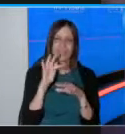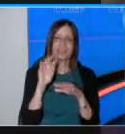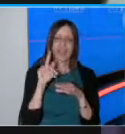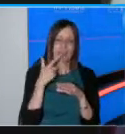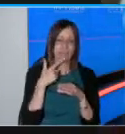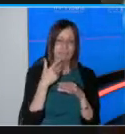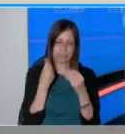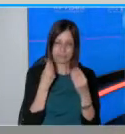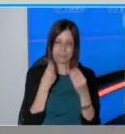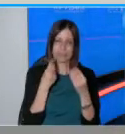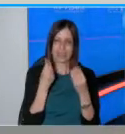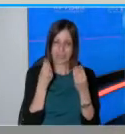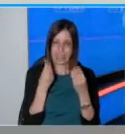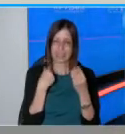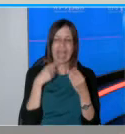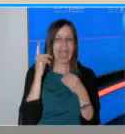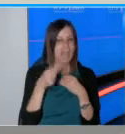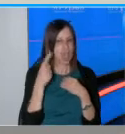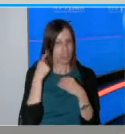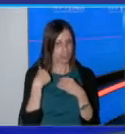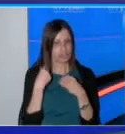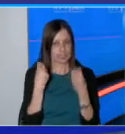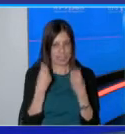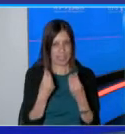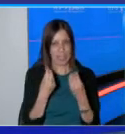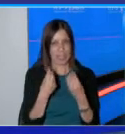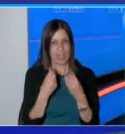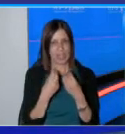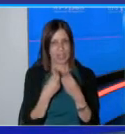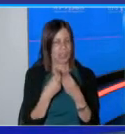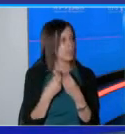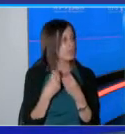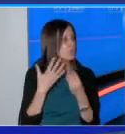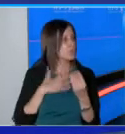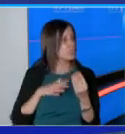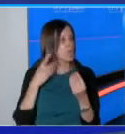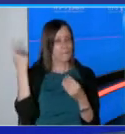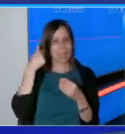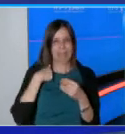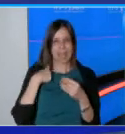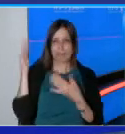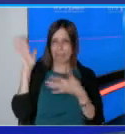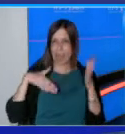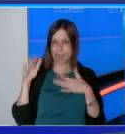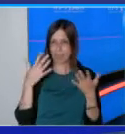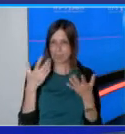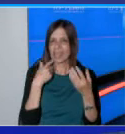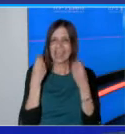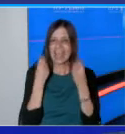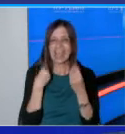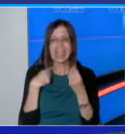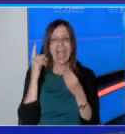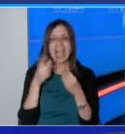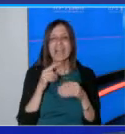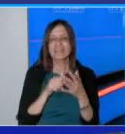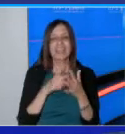רגע, טלב, אני אוריד משידור. אתה חייב להקשיב לי רגע, טלב, שנייה. תפסיק לאיים עליי באלימות. לא, שנייה, טלב, אני חייב כי